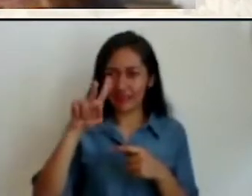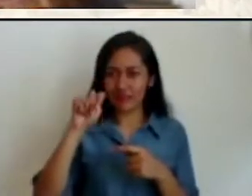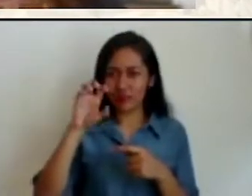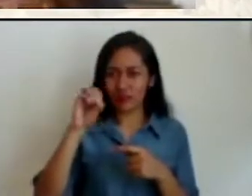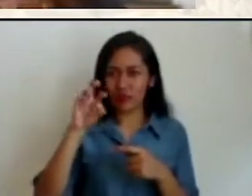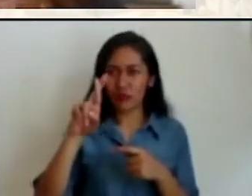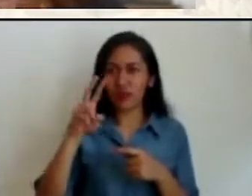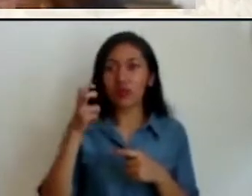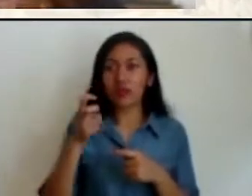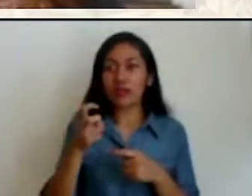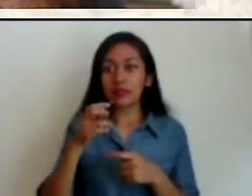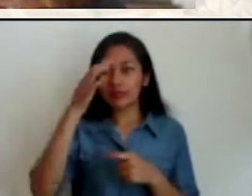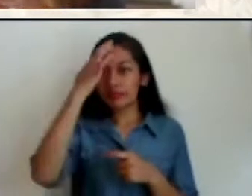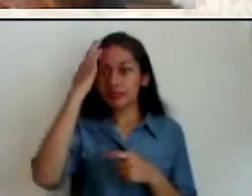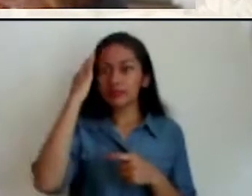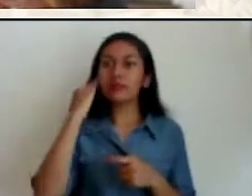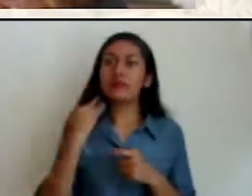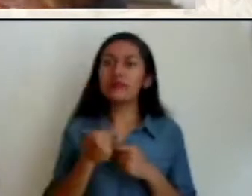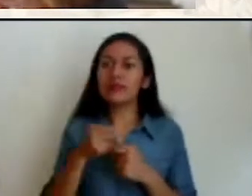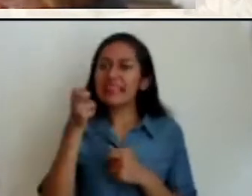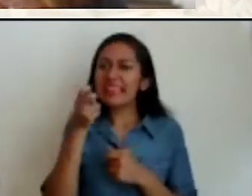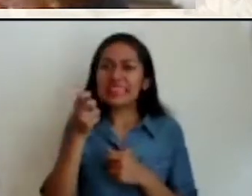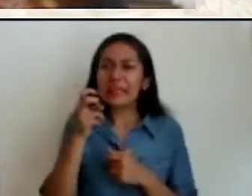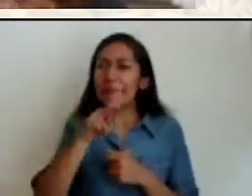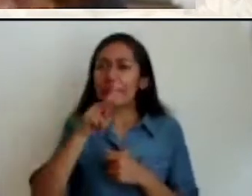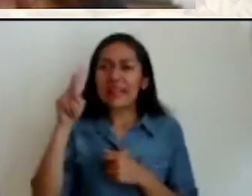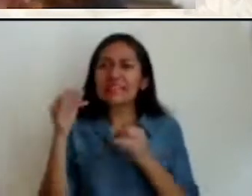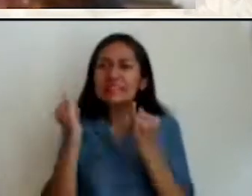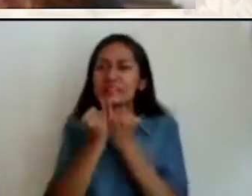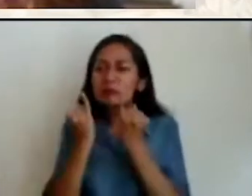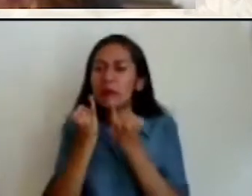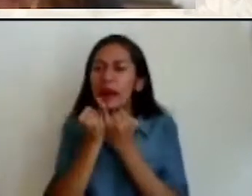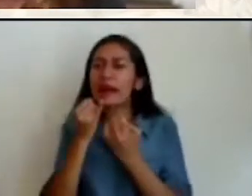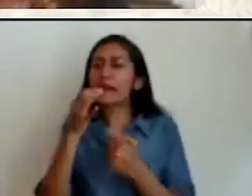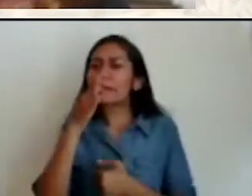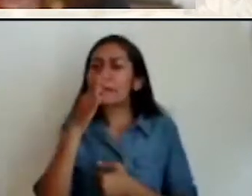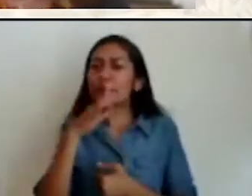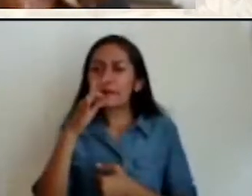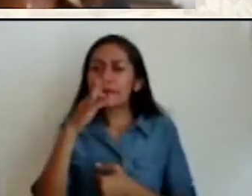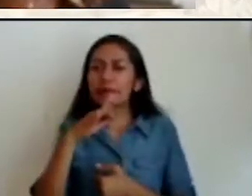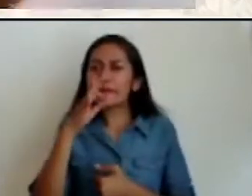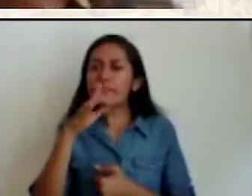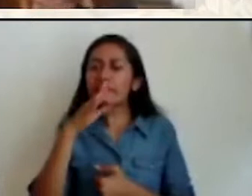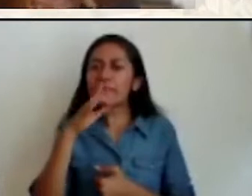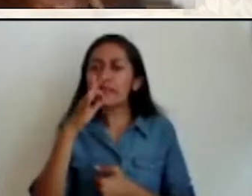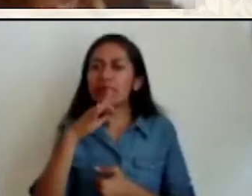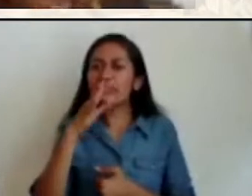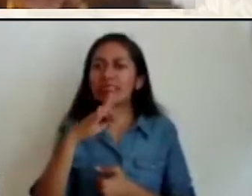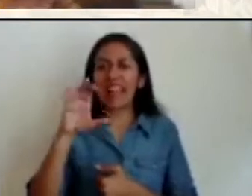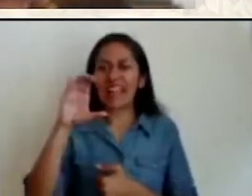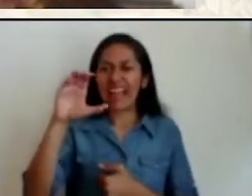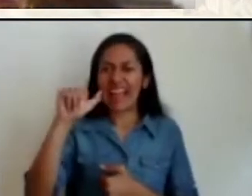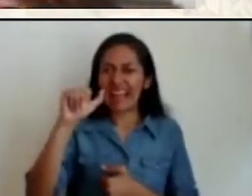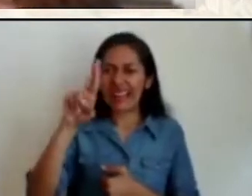No. Quiero decir, Giorgio, si la conmemoración del Redentor es un antecedente del Carnaval